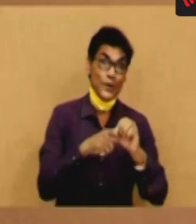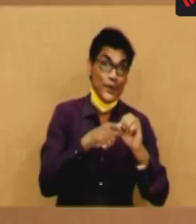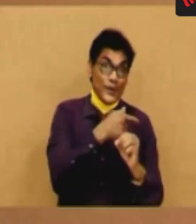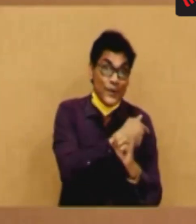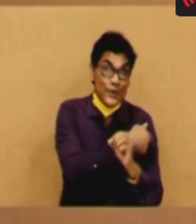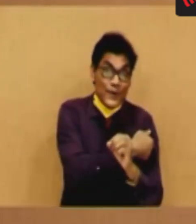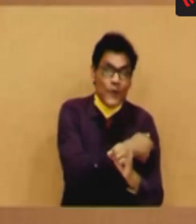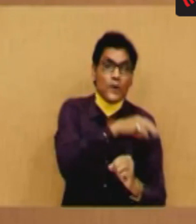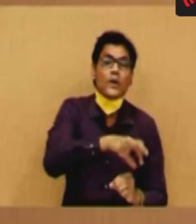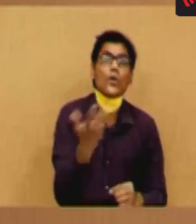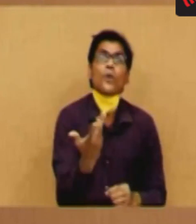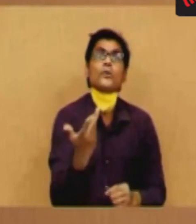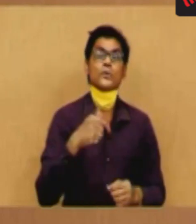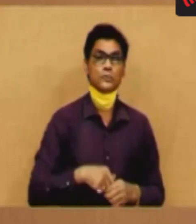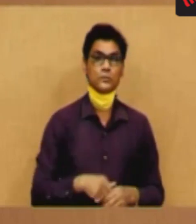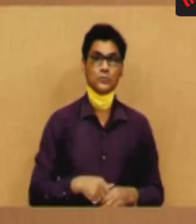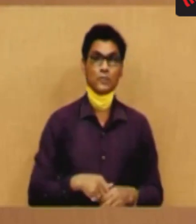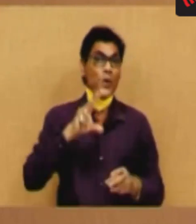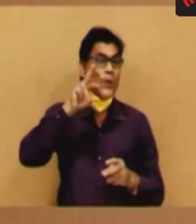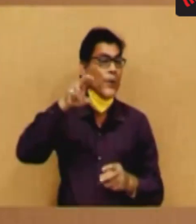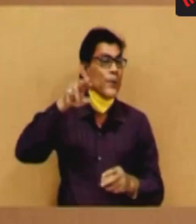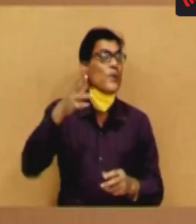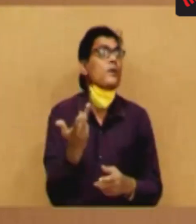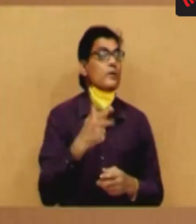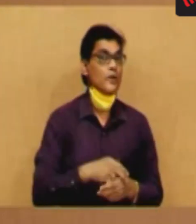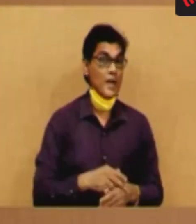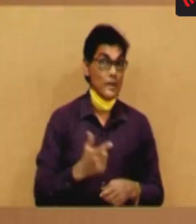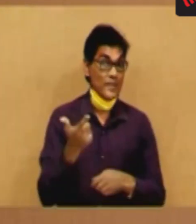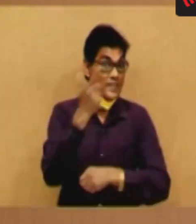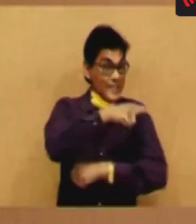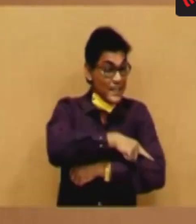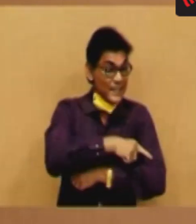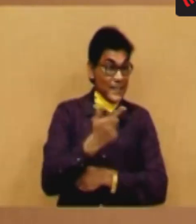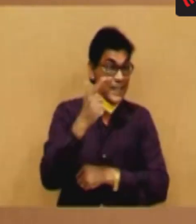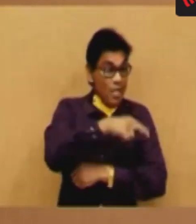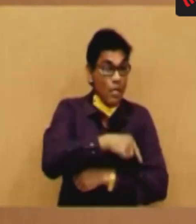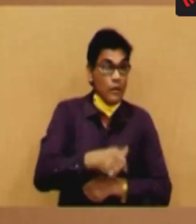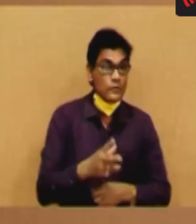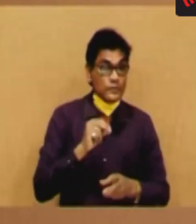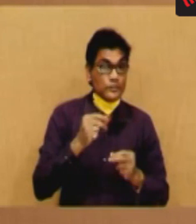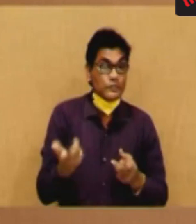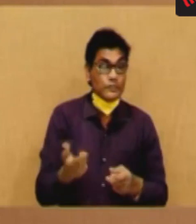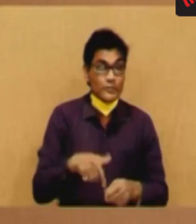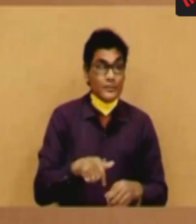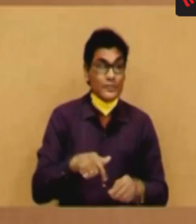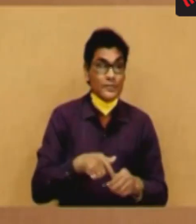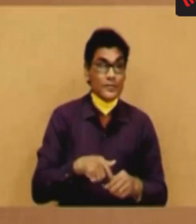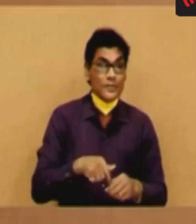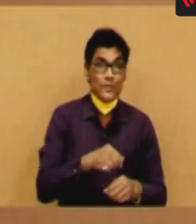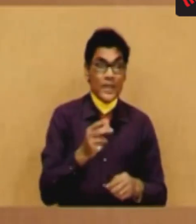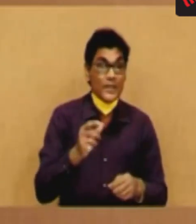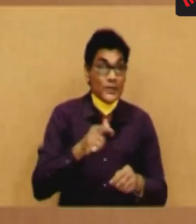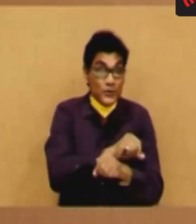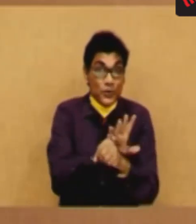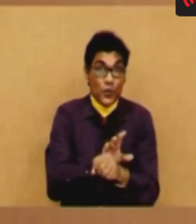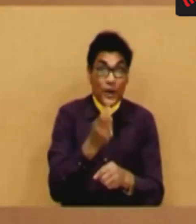टिके संक्षिप्त रे आपण मानकु कहिबी ए जो 7 दिन आमे घरे रहूचे काही के रहूचे इतमे रहूचे जे जो